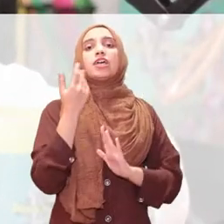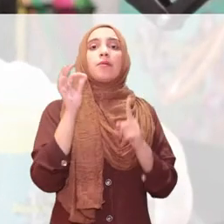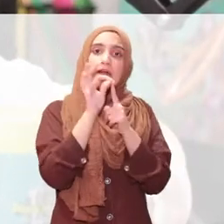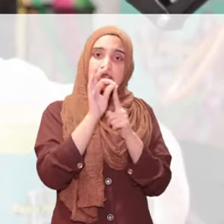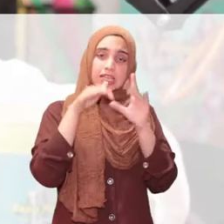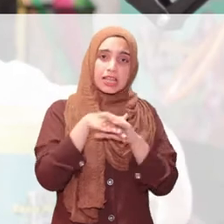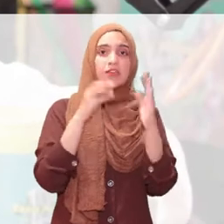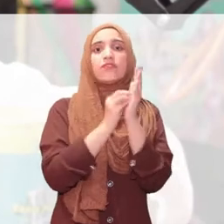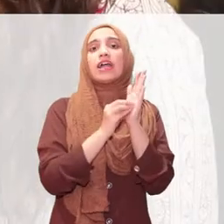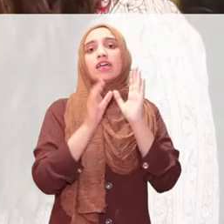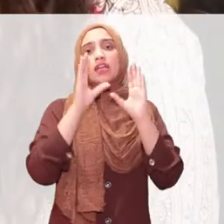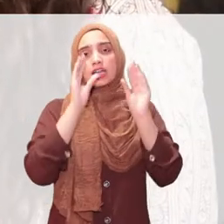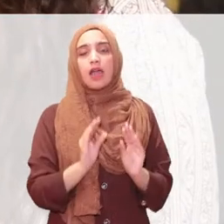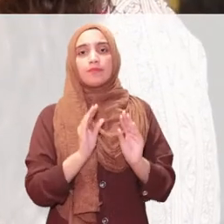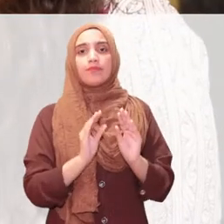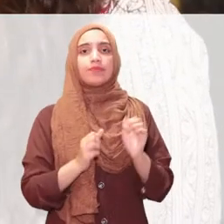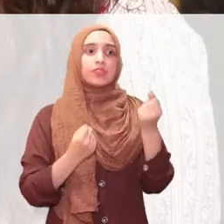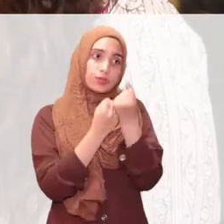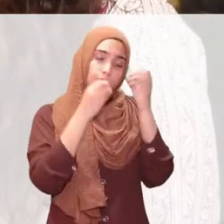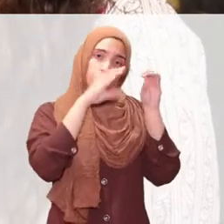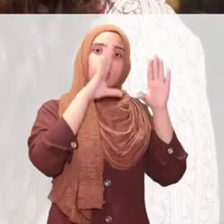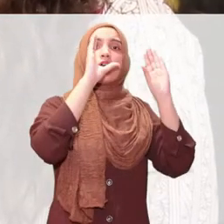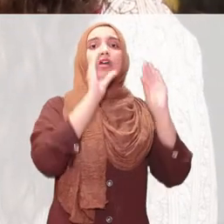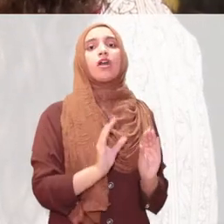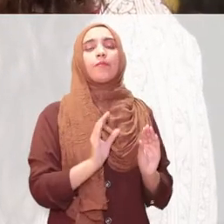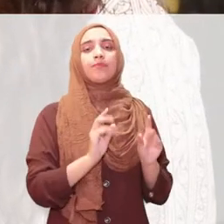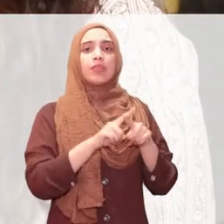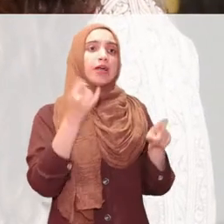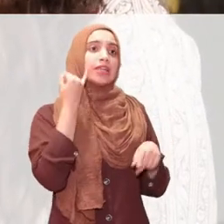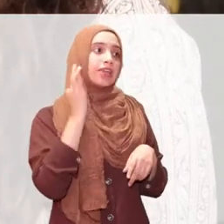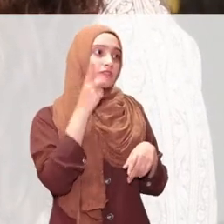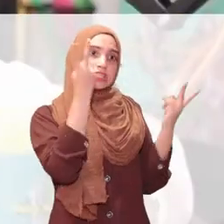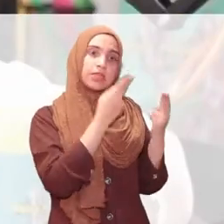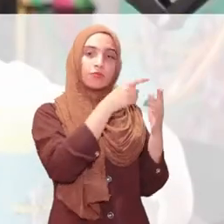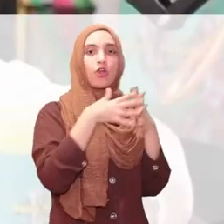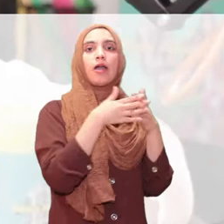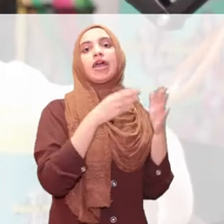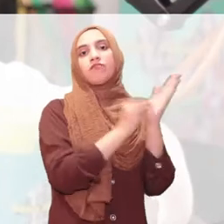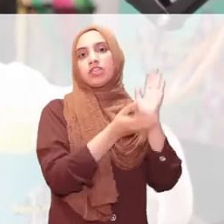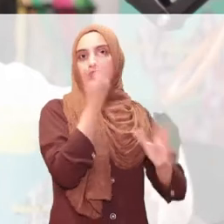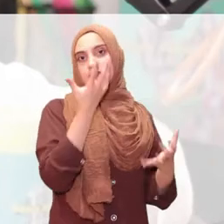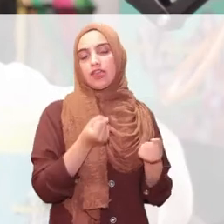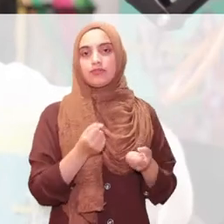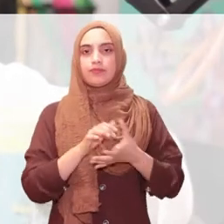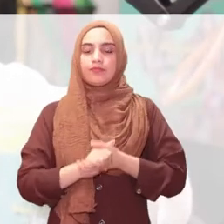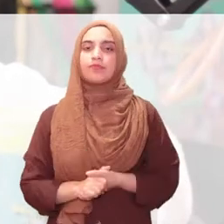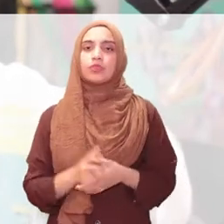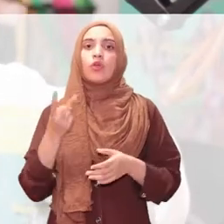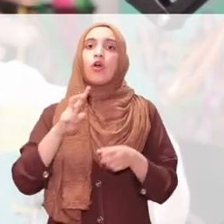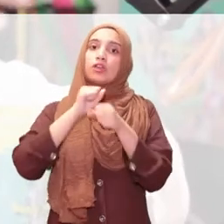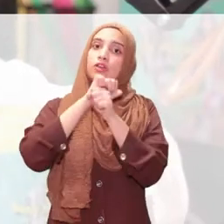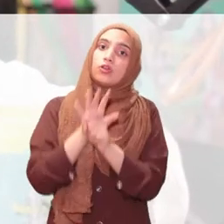फाइट ऑल ऑफ यू सो मच फॉर द नो